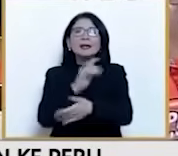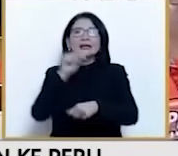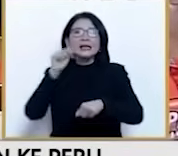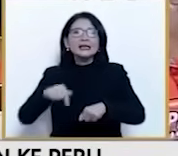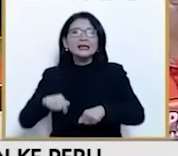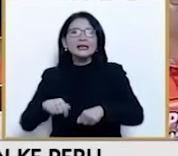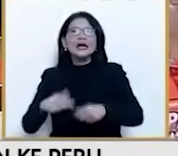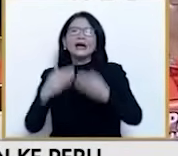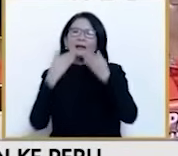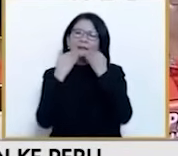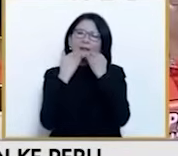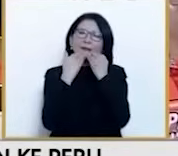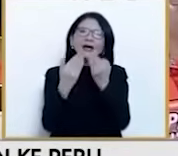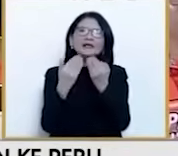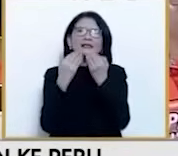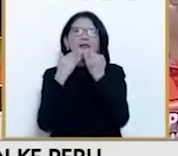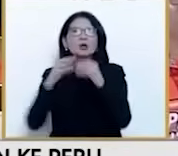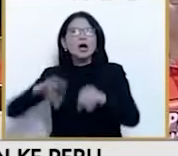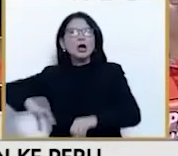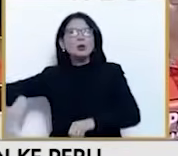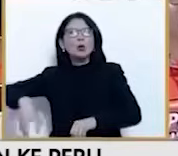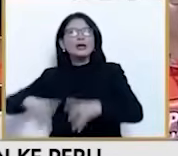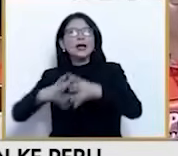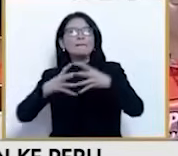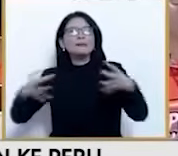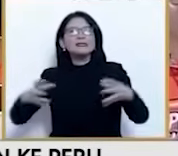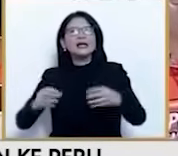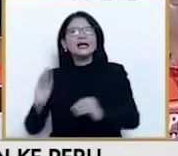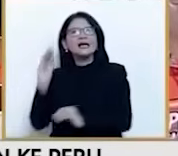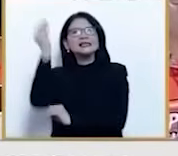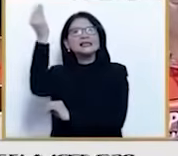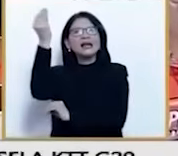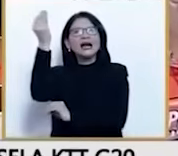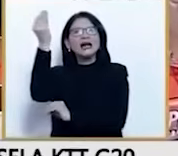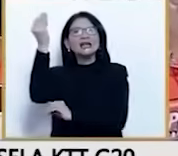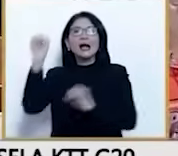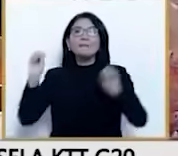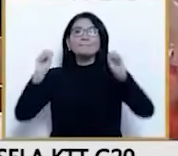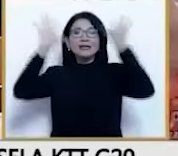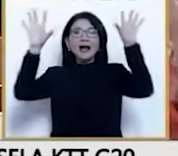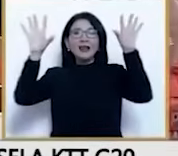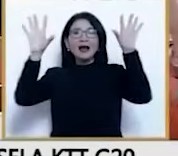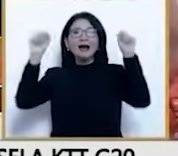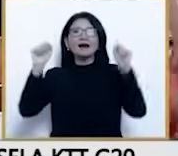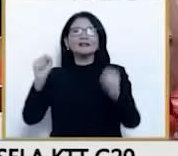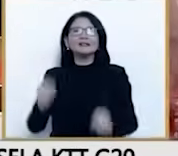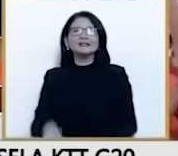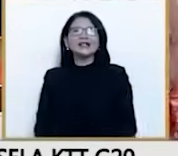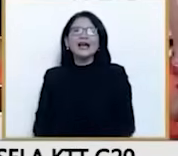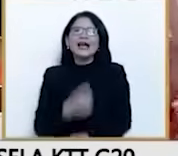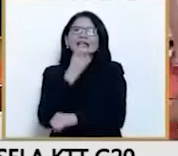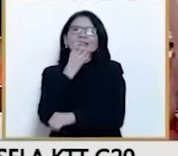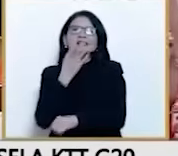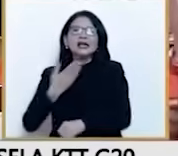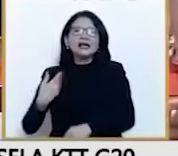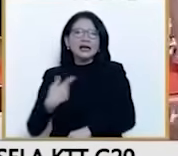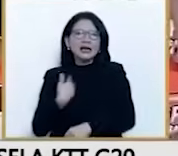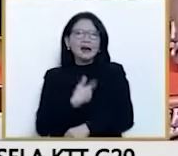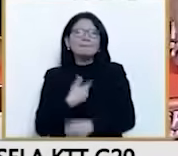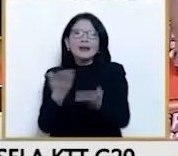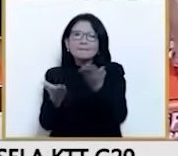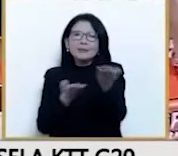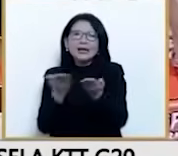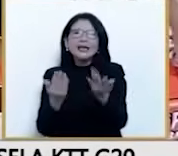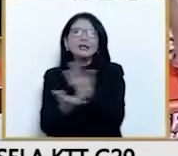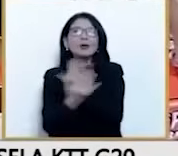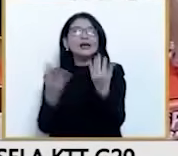kami juga berterima kasih untuk keluarga besar Jakarta Menyala. Izinkan kami untuk melayani seluruh